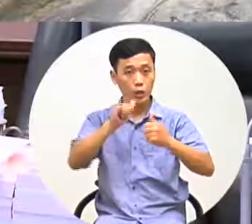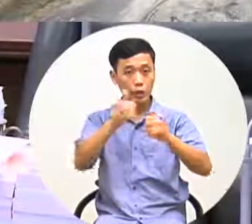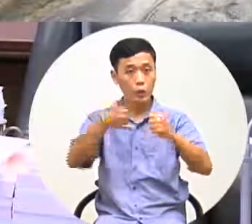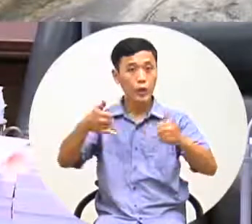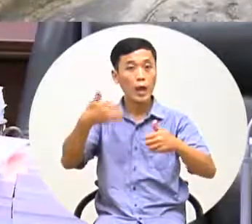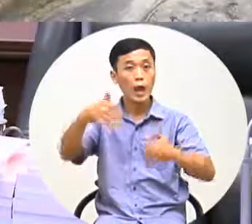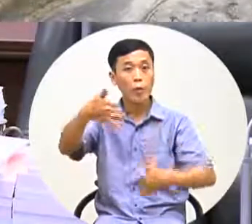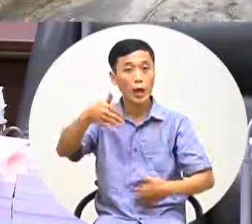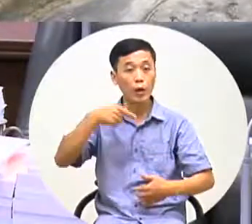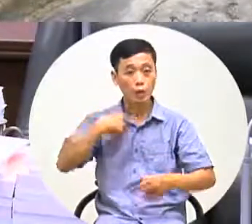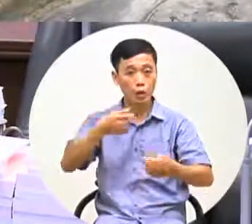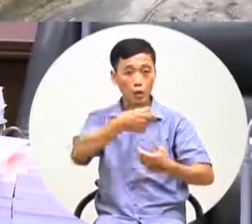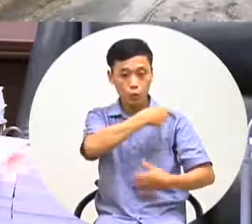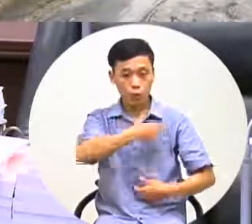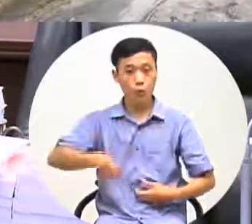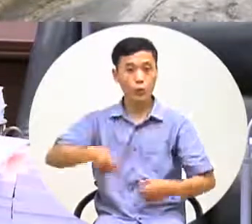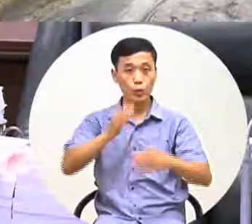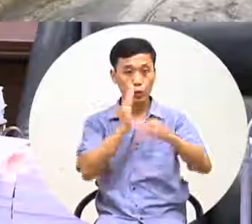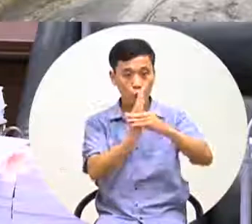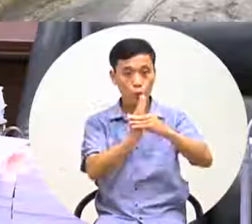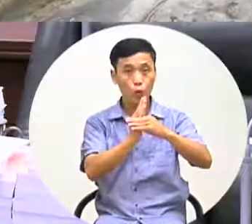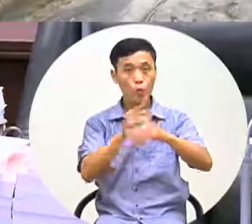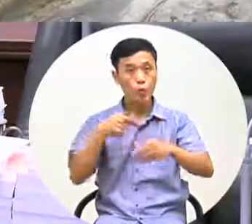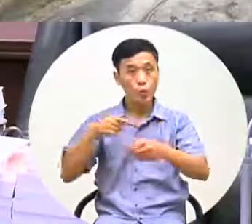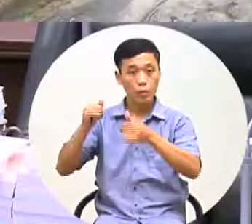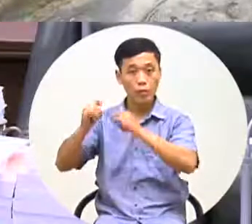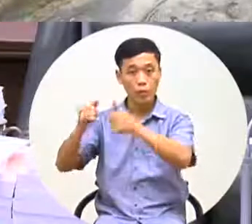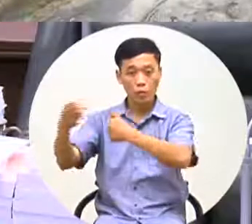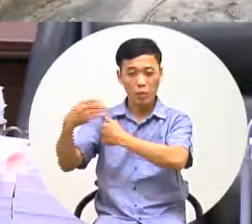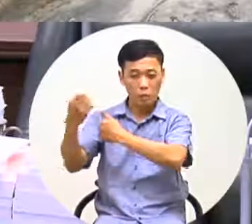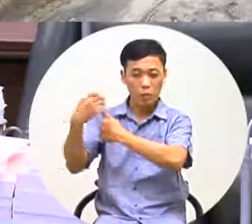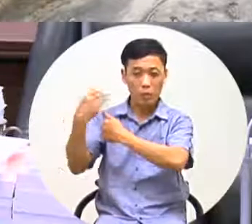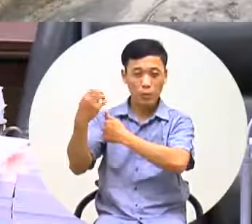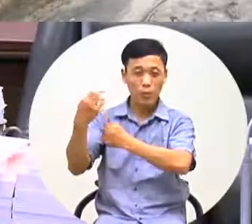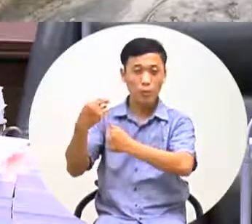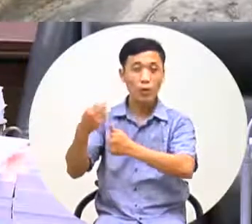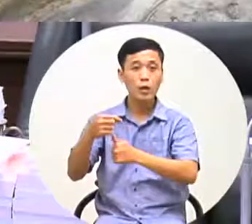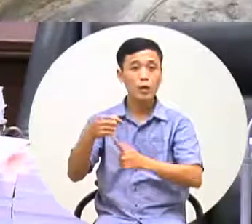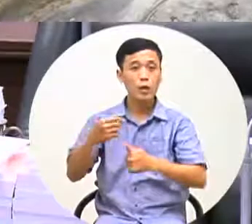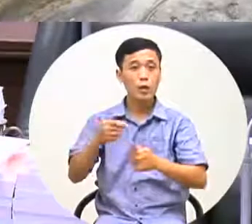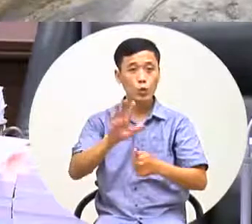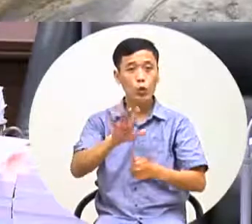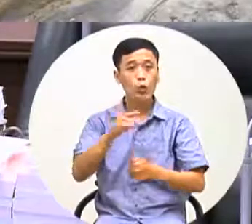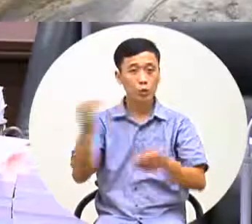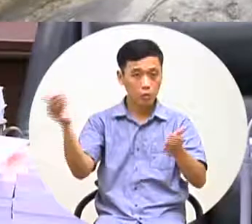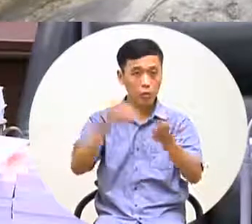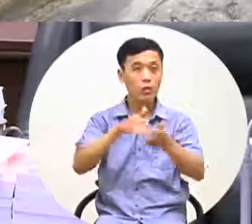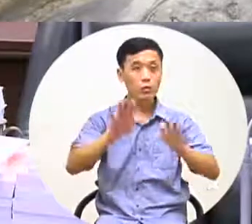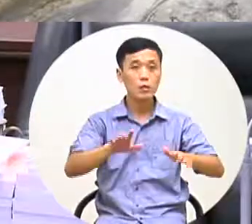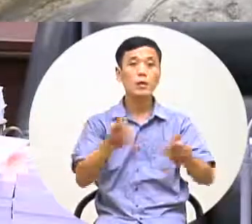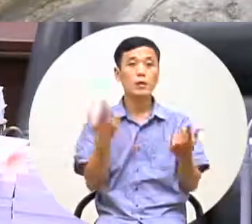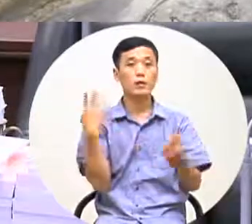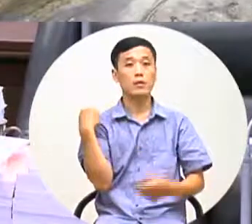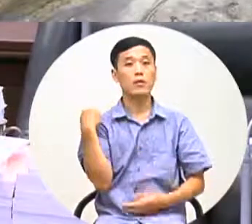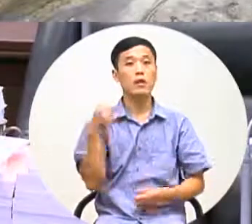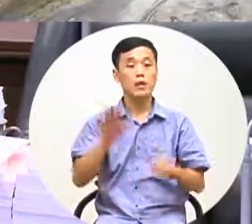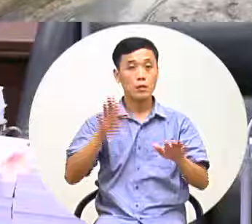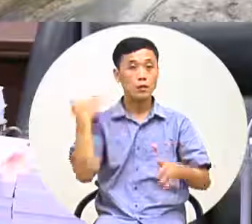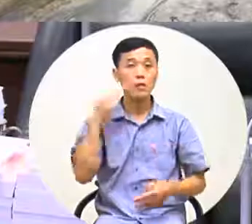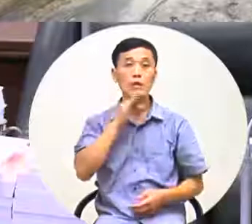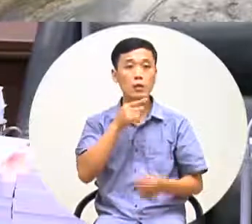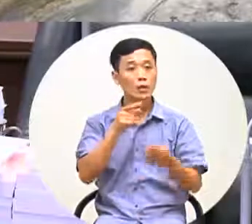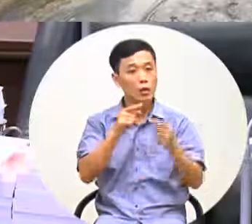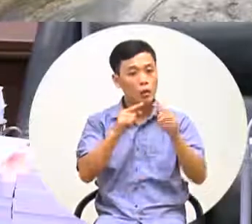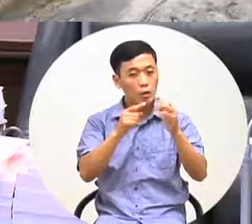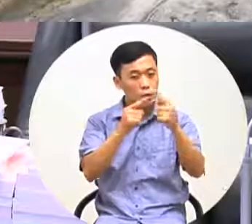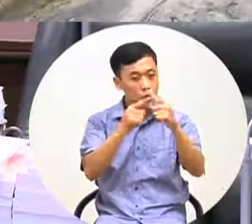受到当地的居民一个陈情，包括一直到现在。之前都是个案，可是我今天接到这个 case， 是我